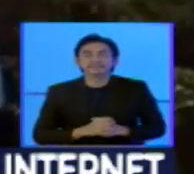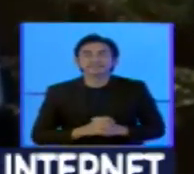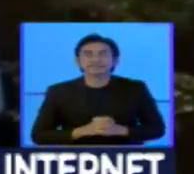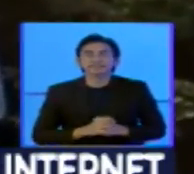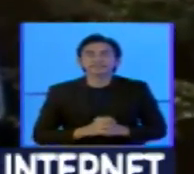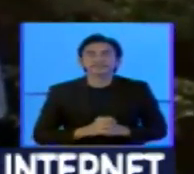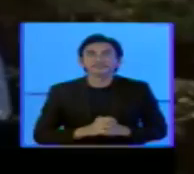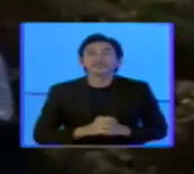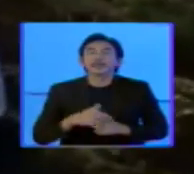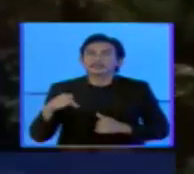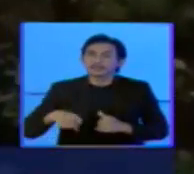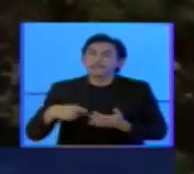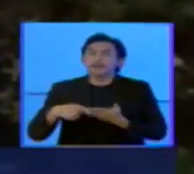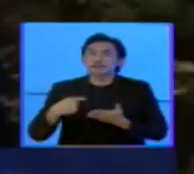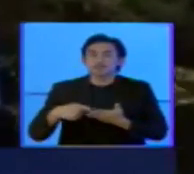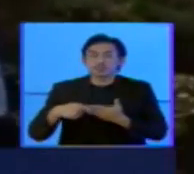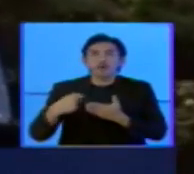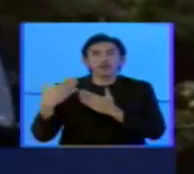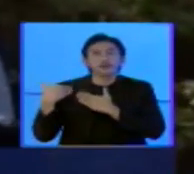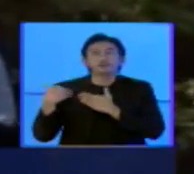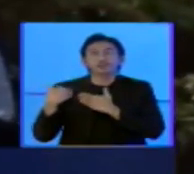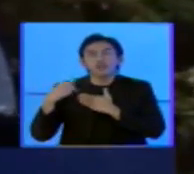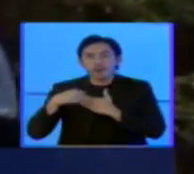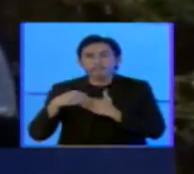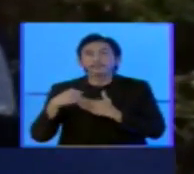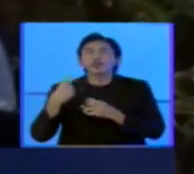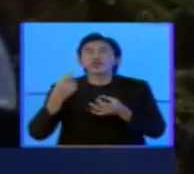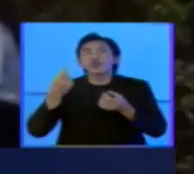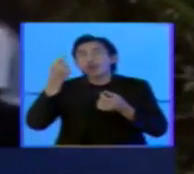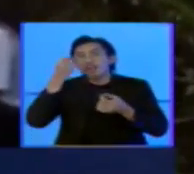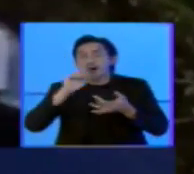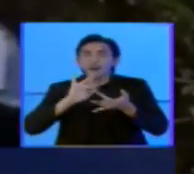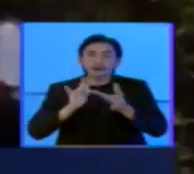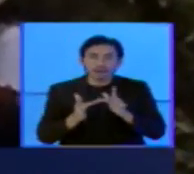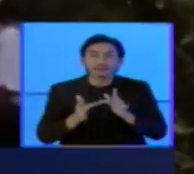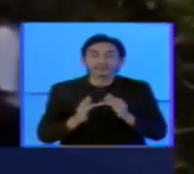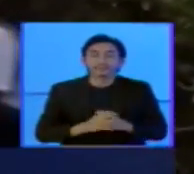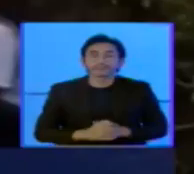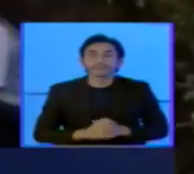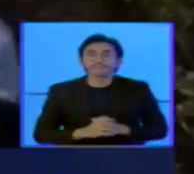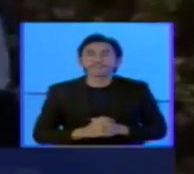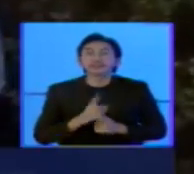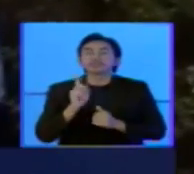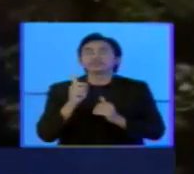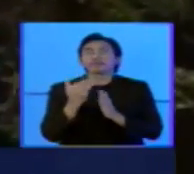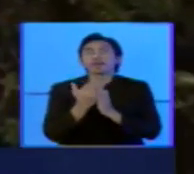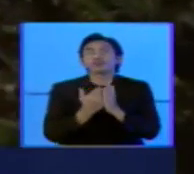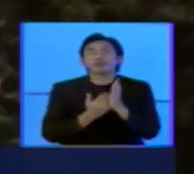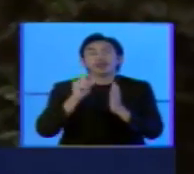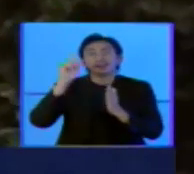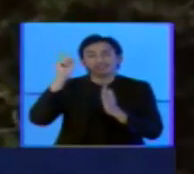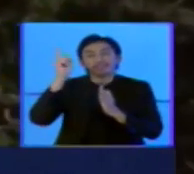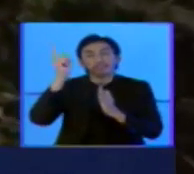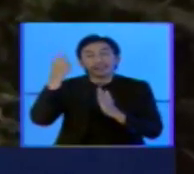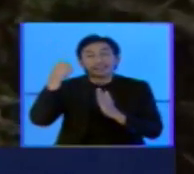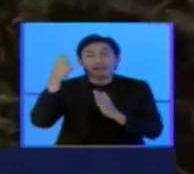sebagai mahasiswa untuk kuliah online. Sebagaimana yang dianjurkan pemerintah berdiam di rumah. Tetapi bagaimana kami bisa